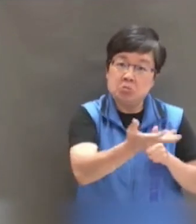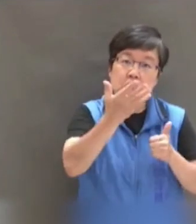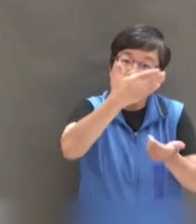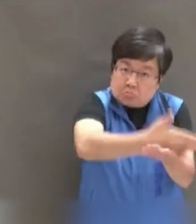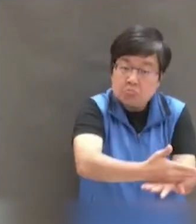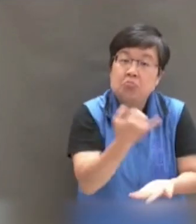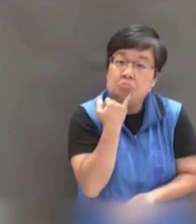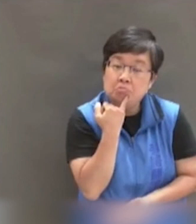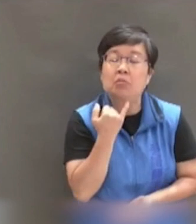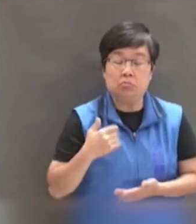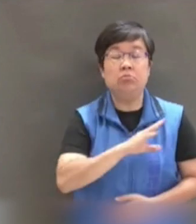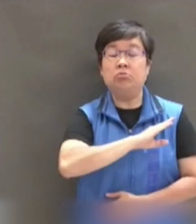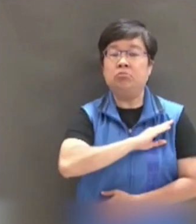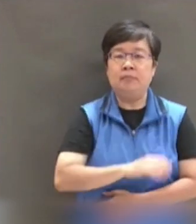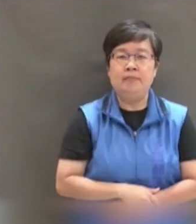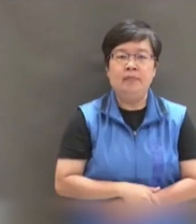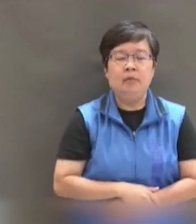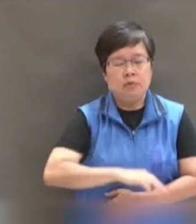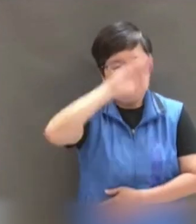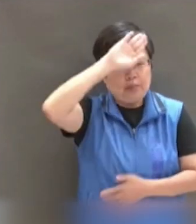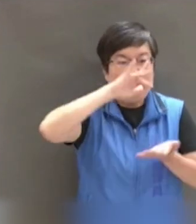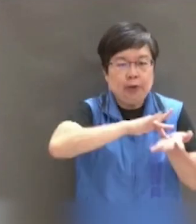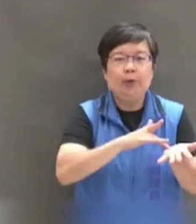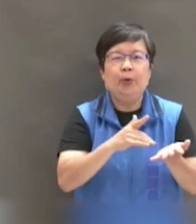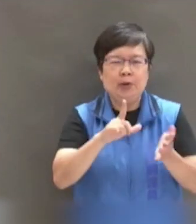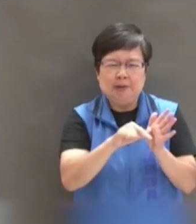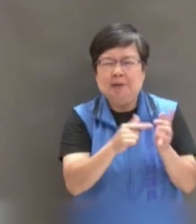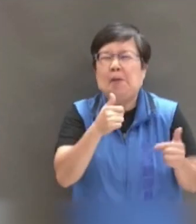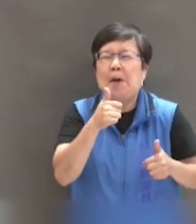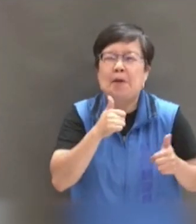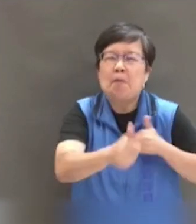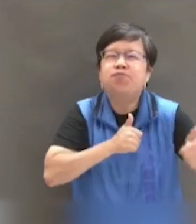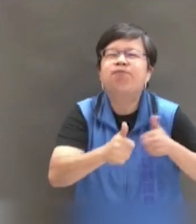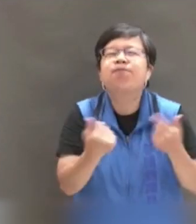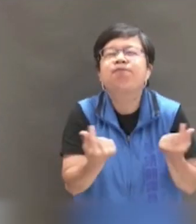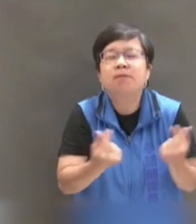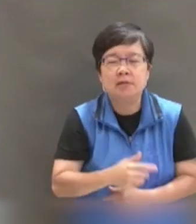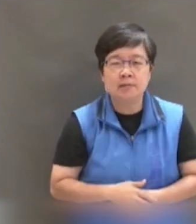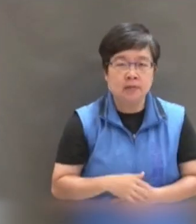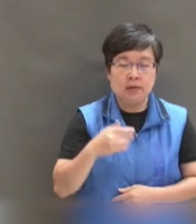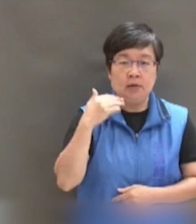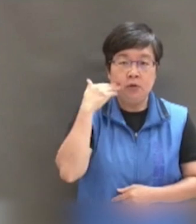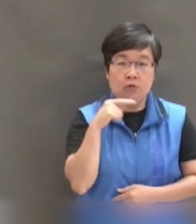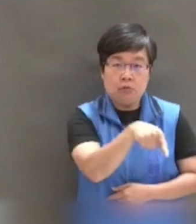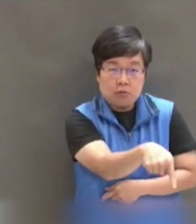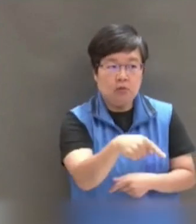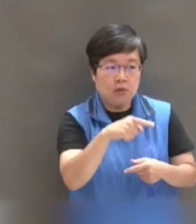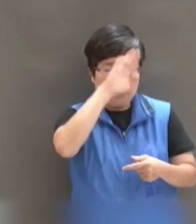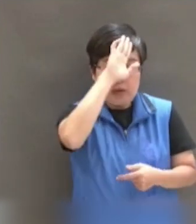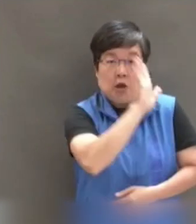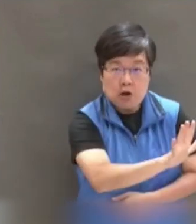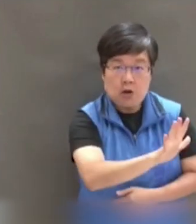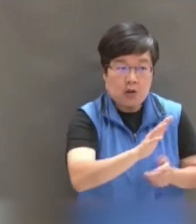这个速度我们是跟病毒在时间赛跑，只要一确诊我们能